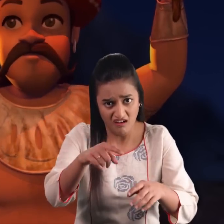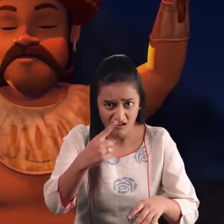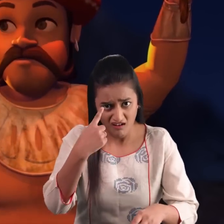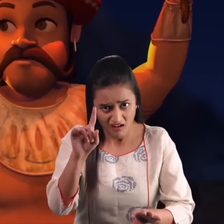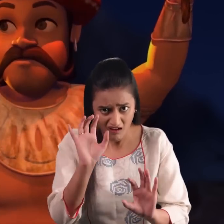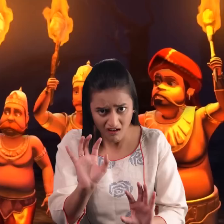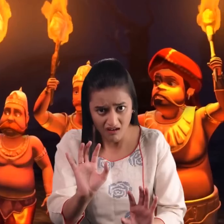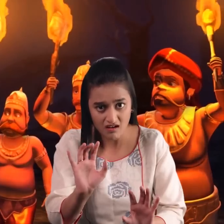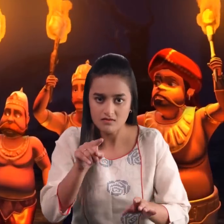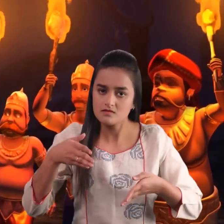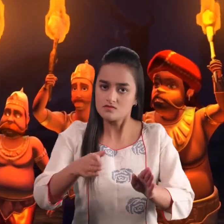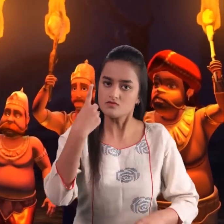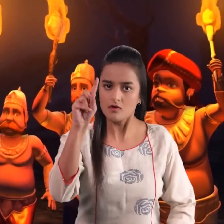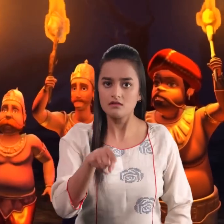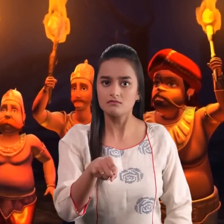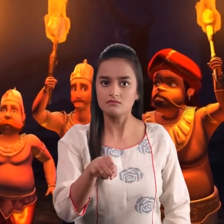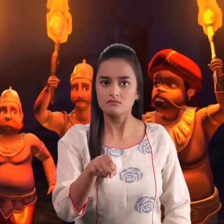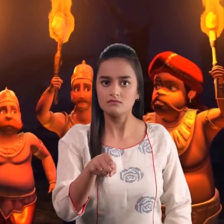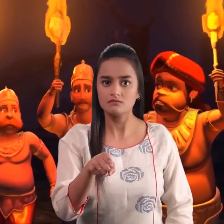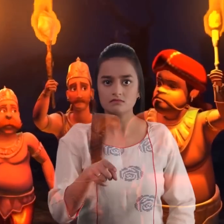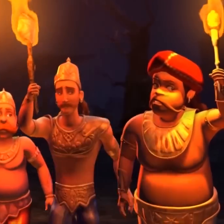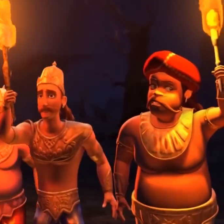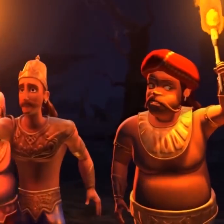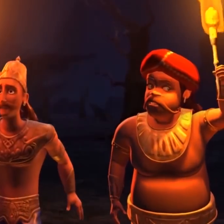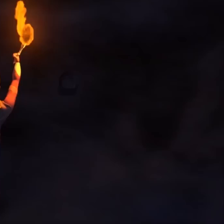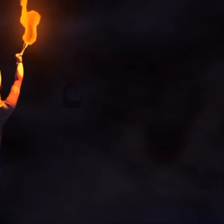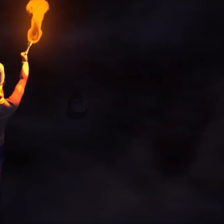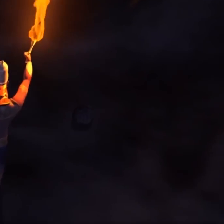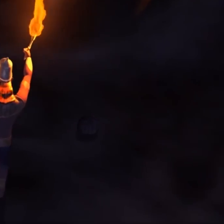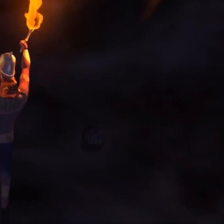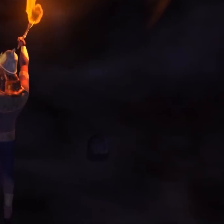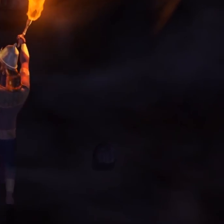यही सही रास्ता है ना? यही सही रास्ता है।